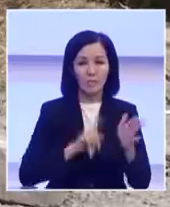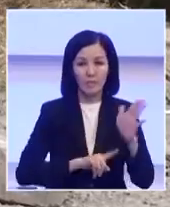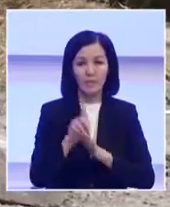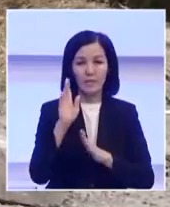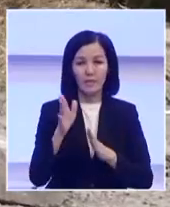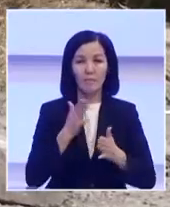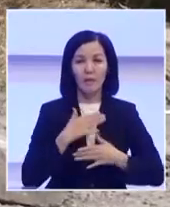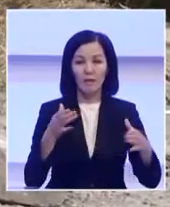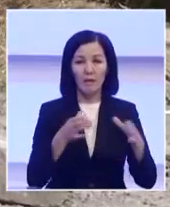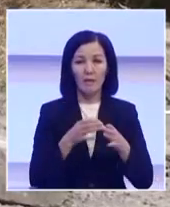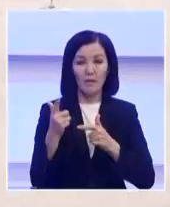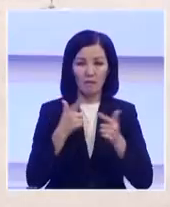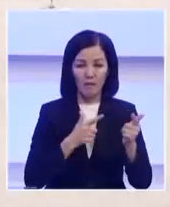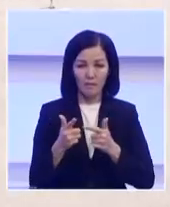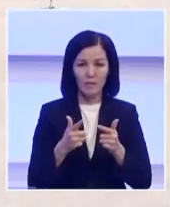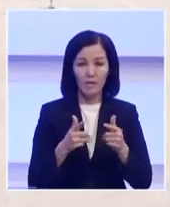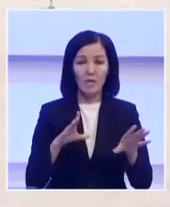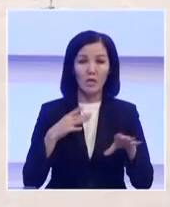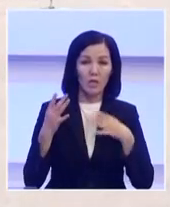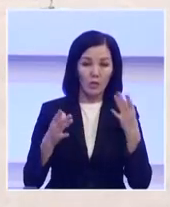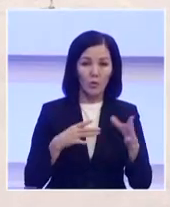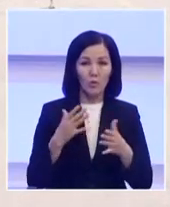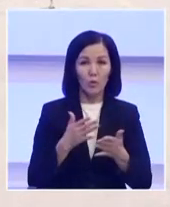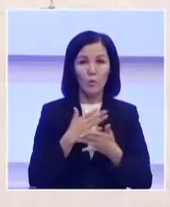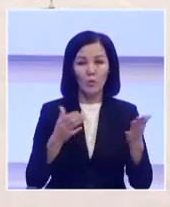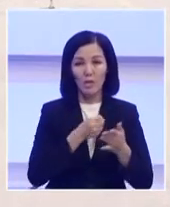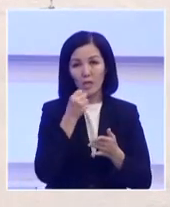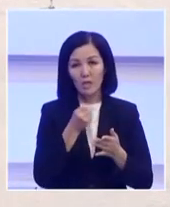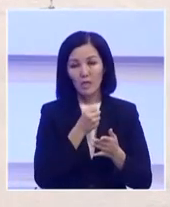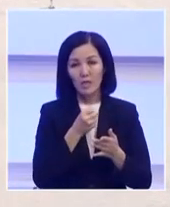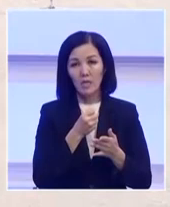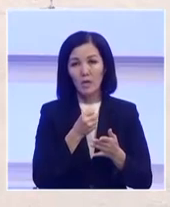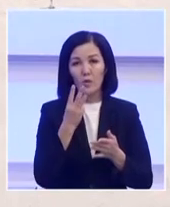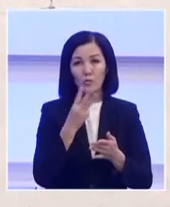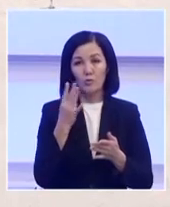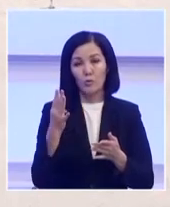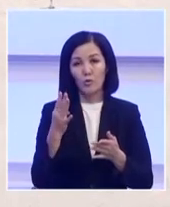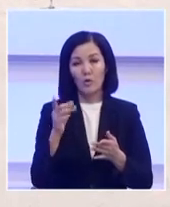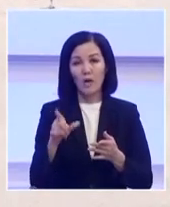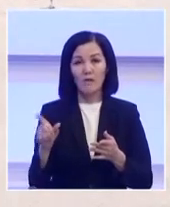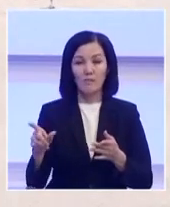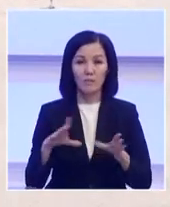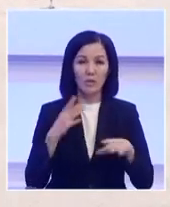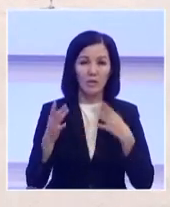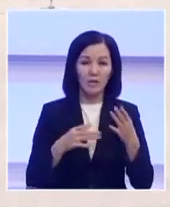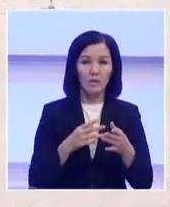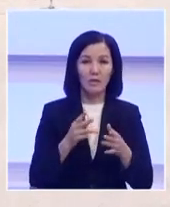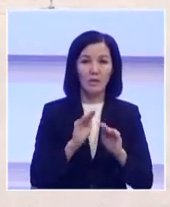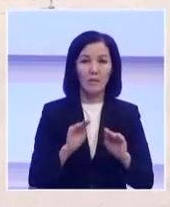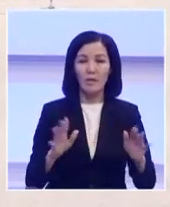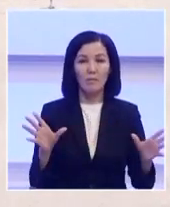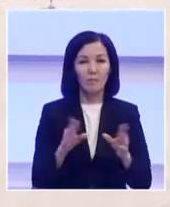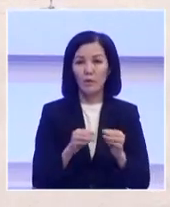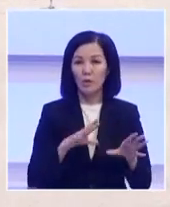мен және менің командам дайынбыз. Жаттығу кезінде үлкендер жаттығатын кезде тек қана үлкендер 3 адам немесе 4 адам. Біз кішкентай балаларымызға